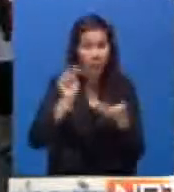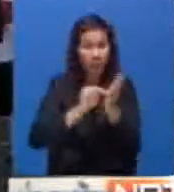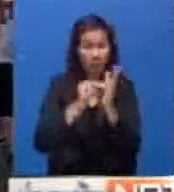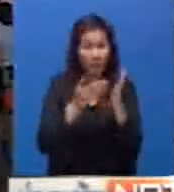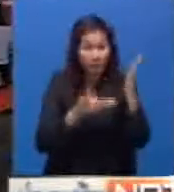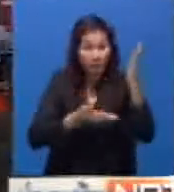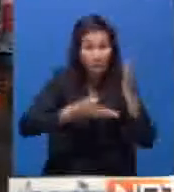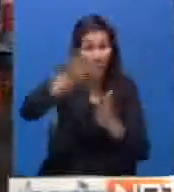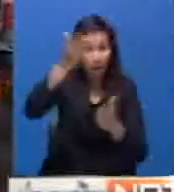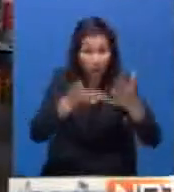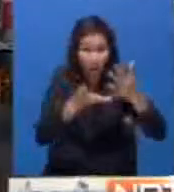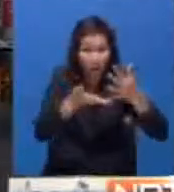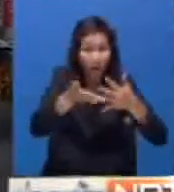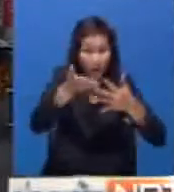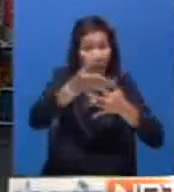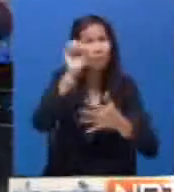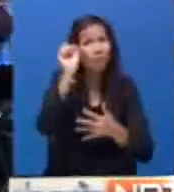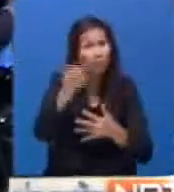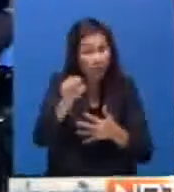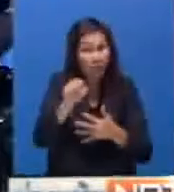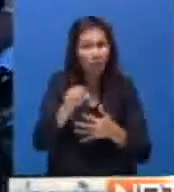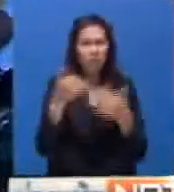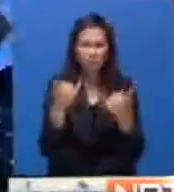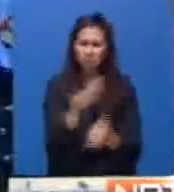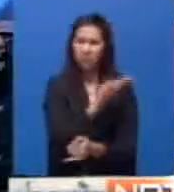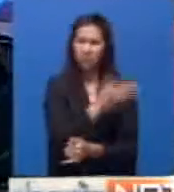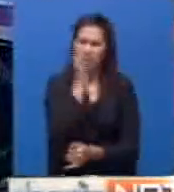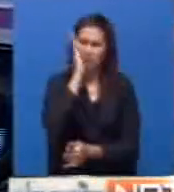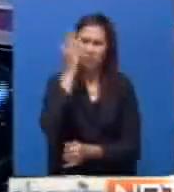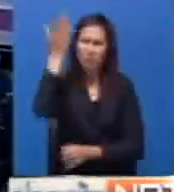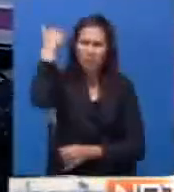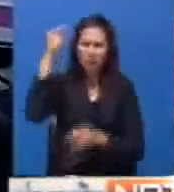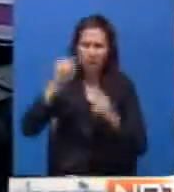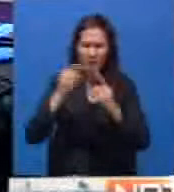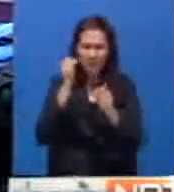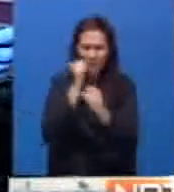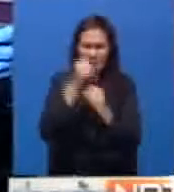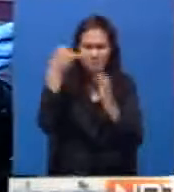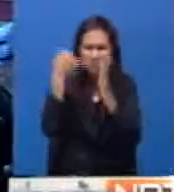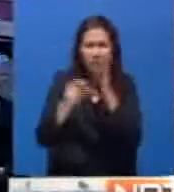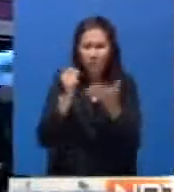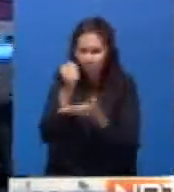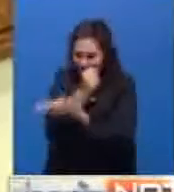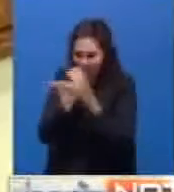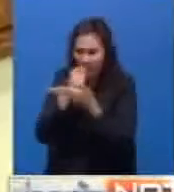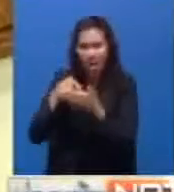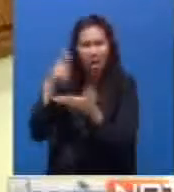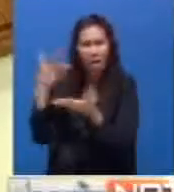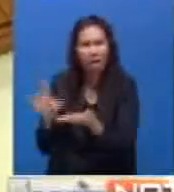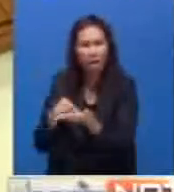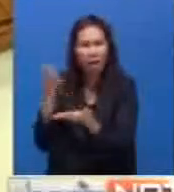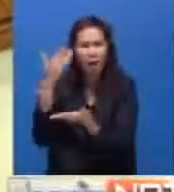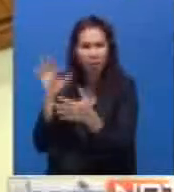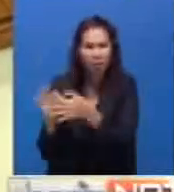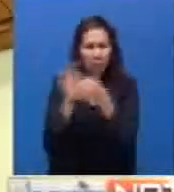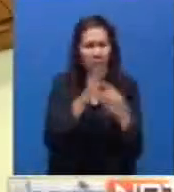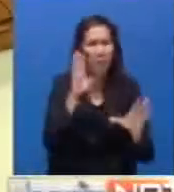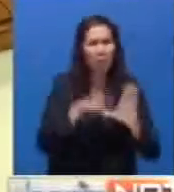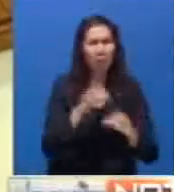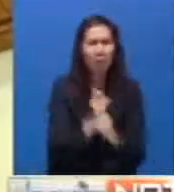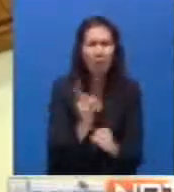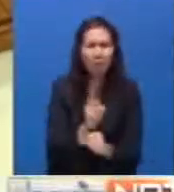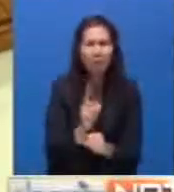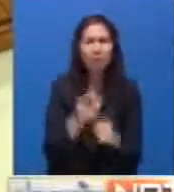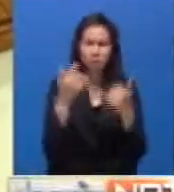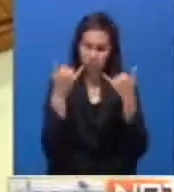านที่กำหนดหรือไม่โดยเฉพาะการที่นายวันชัยเคยต้องคดียาเสพติดมาก่อนโดยปัญหาที่เกิดขึ้นทำให้ปลัดกระ